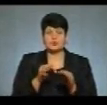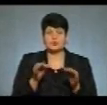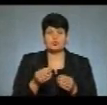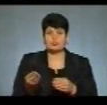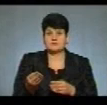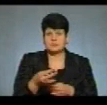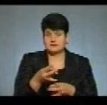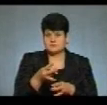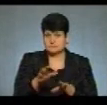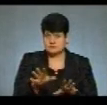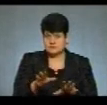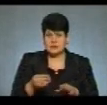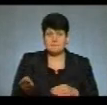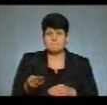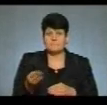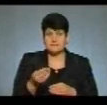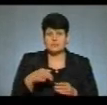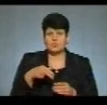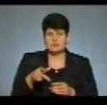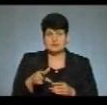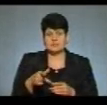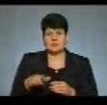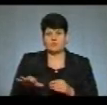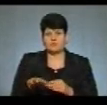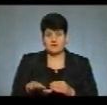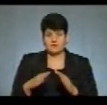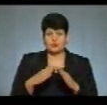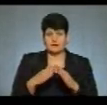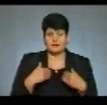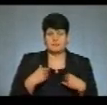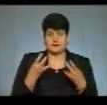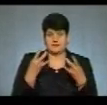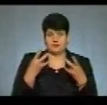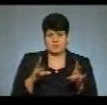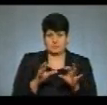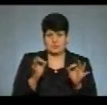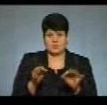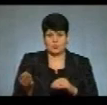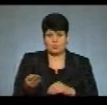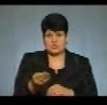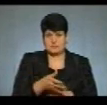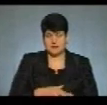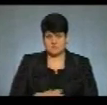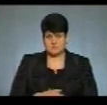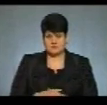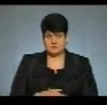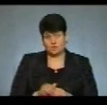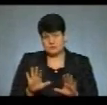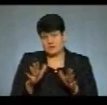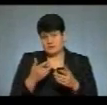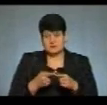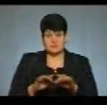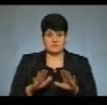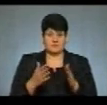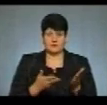посипати, тому що нам пісок носиться на подвір'я і до хати, нам не потрібно ніякої посипки. Тому стався такий